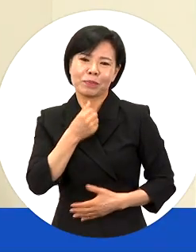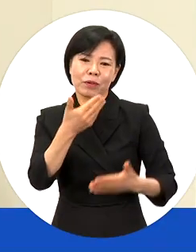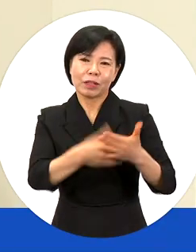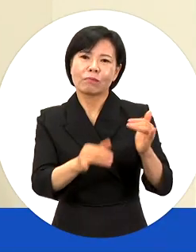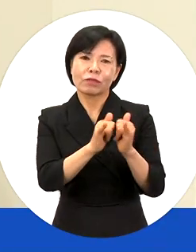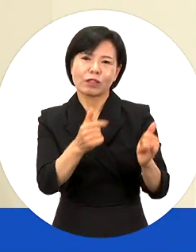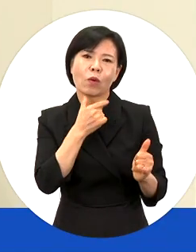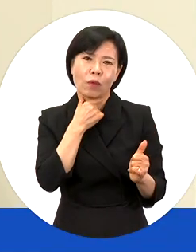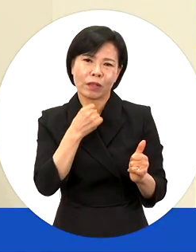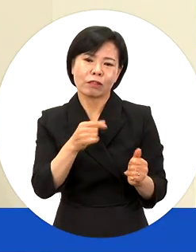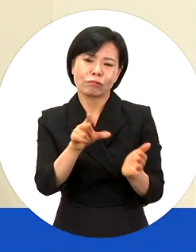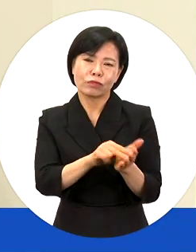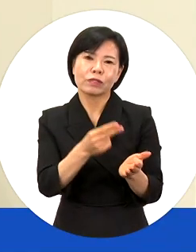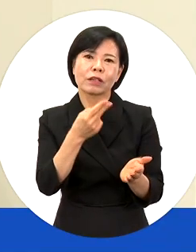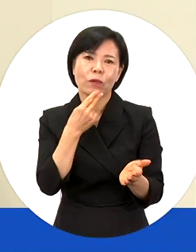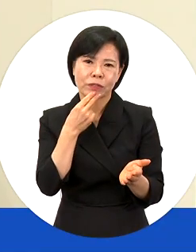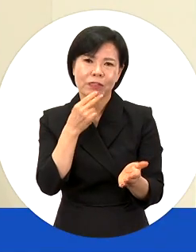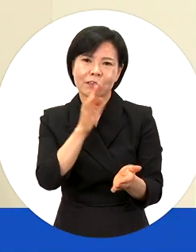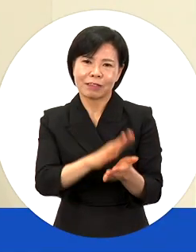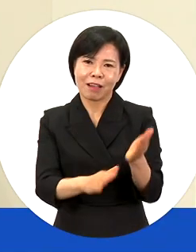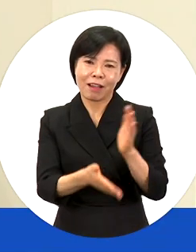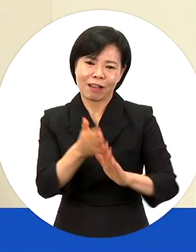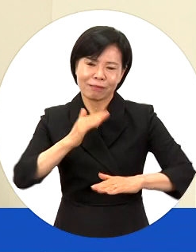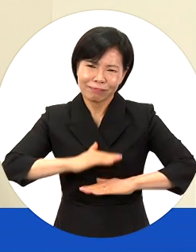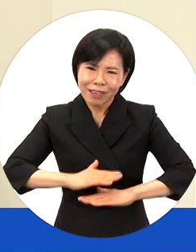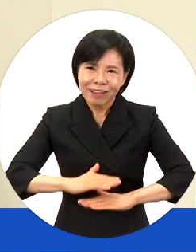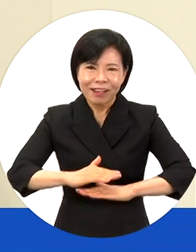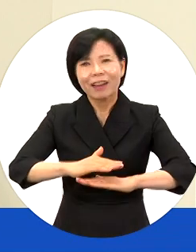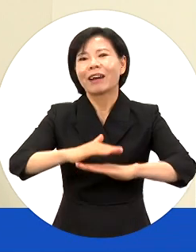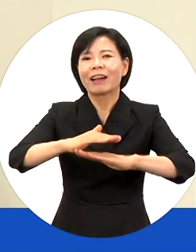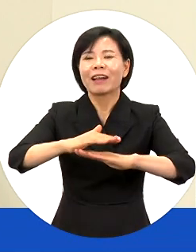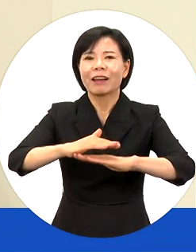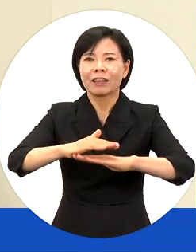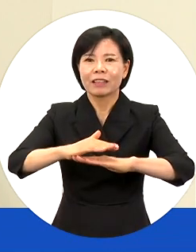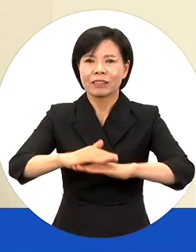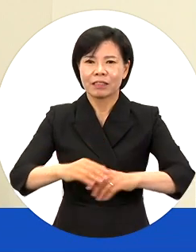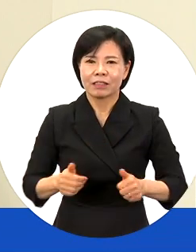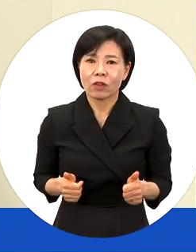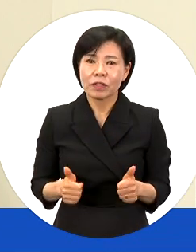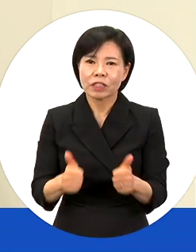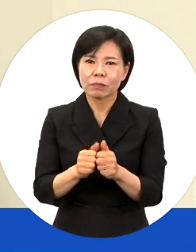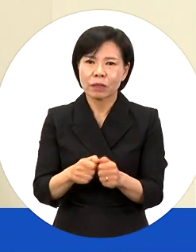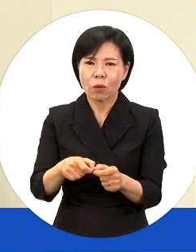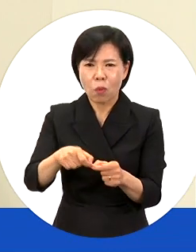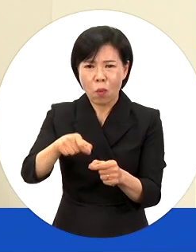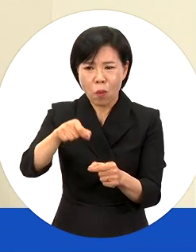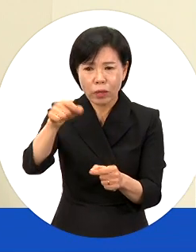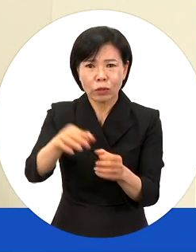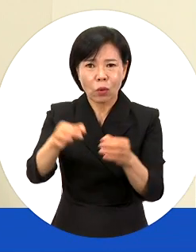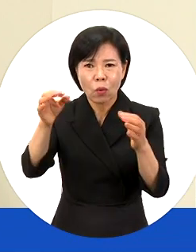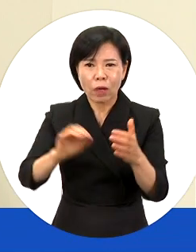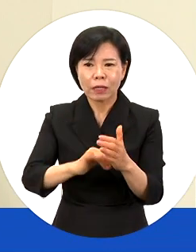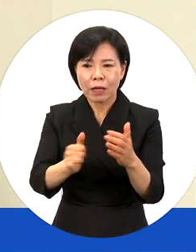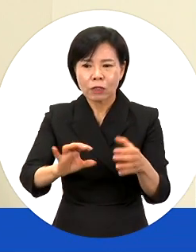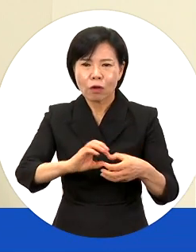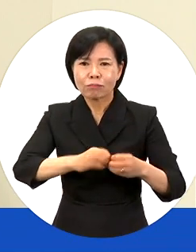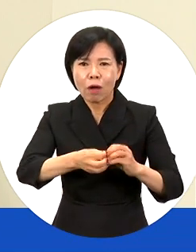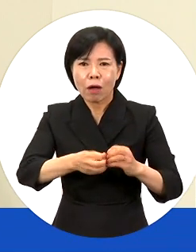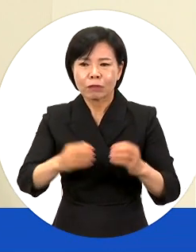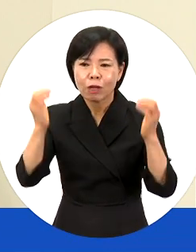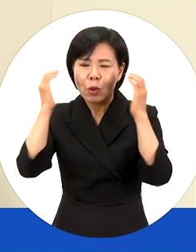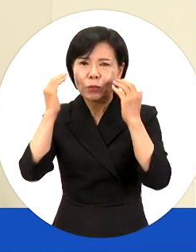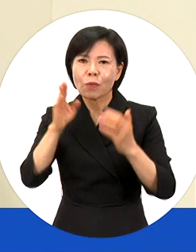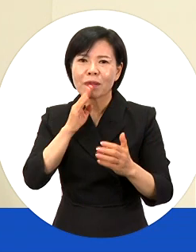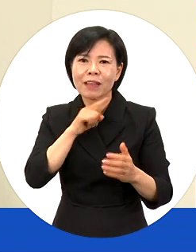수관이단 유족들의 바람이 차질 없이 진행되도록 업무 추진에 만전을 기하겠고 오랜 기간 뒤틀린 가족관계로